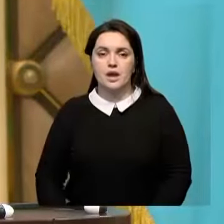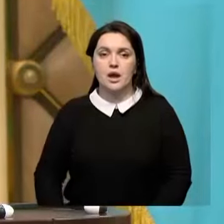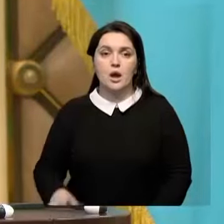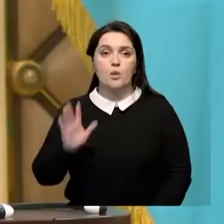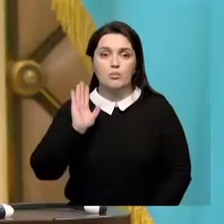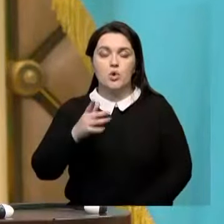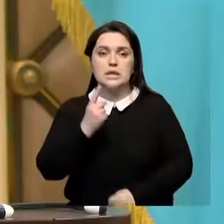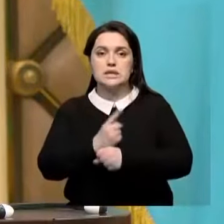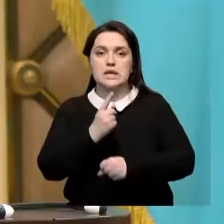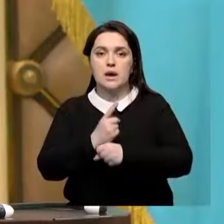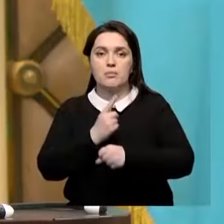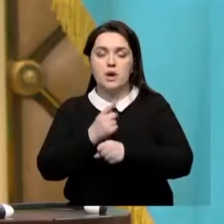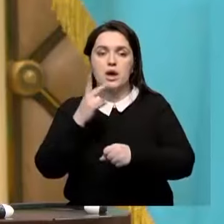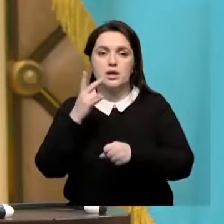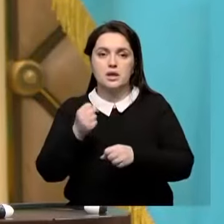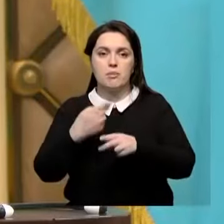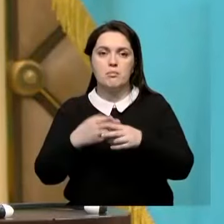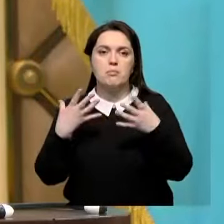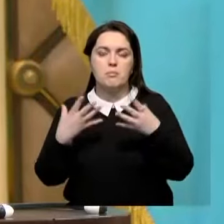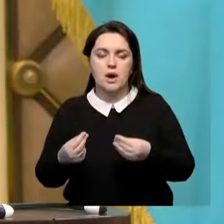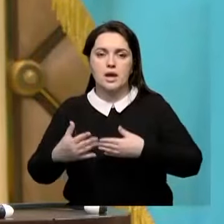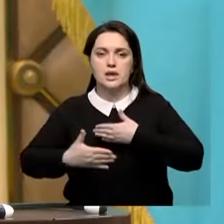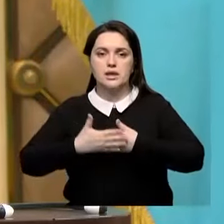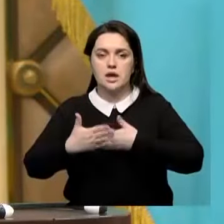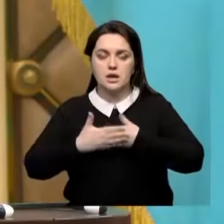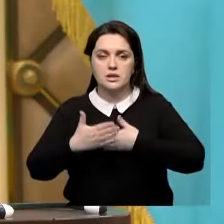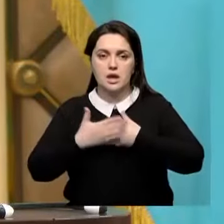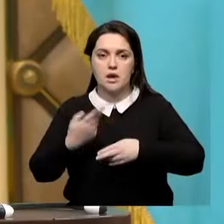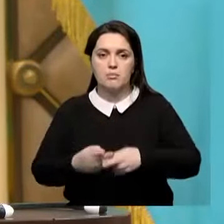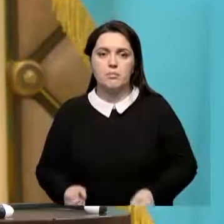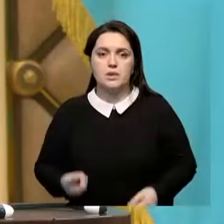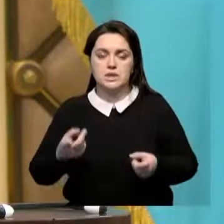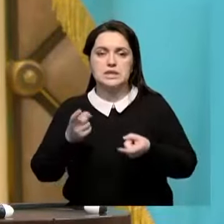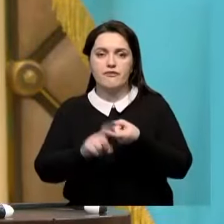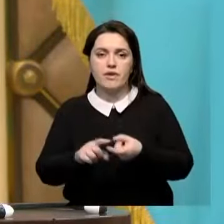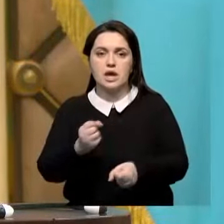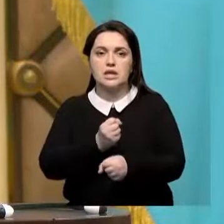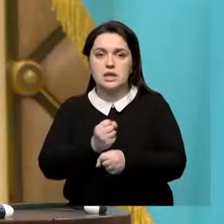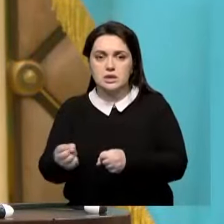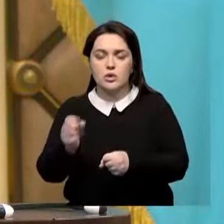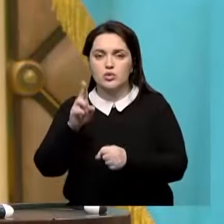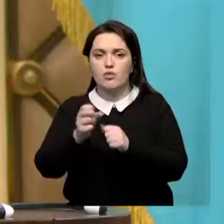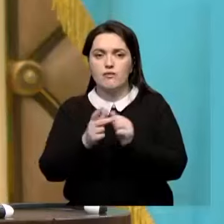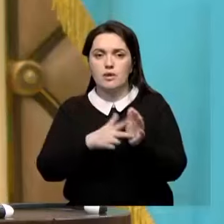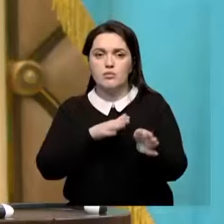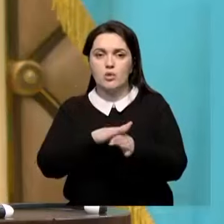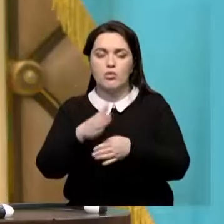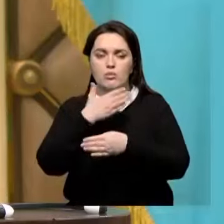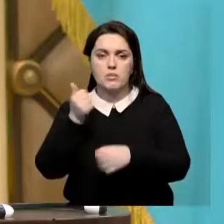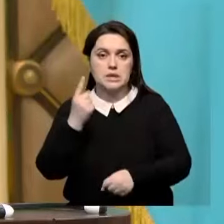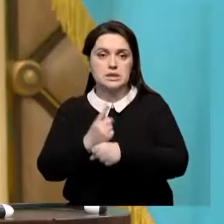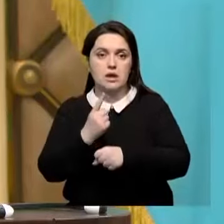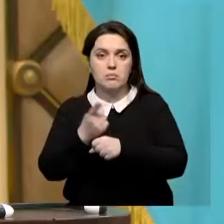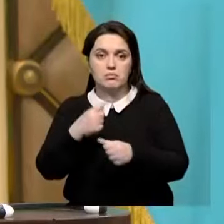Предусматривается запрет на назначение более мягкого наказания при преступлениях, связанных с насилием в отношении несовершеннолетних. Исключается примирение сторон